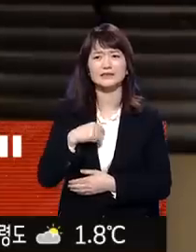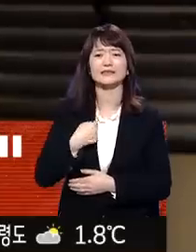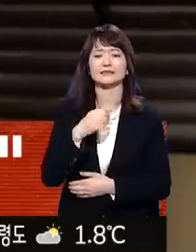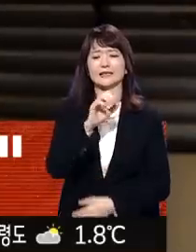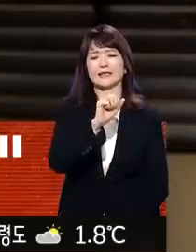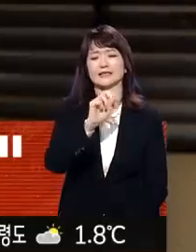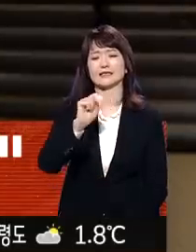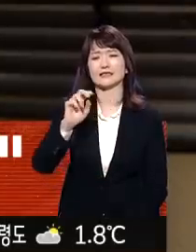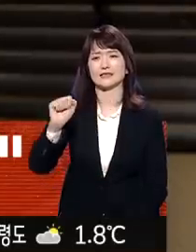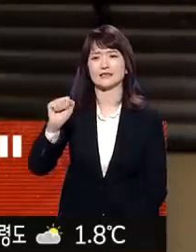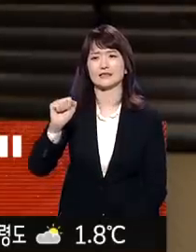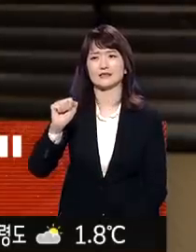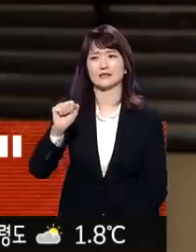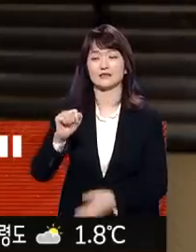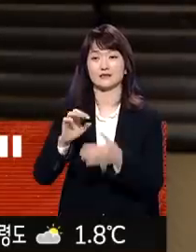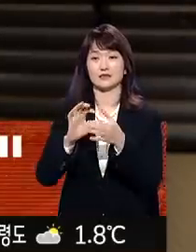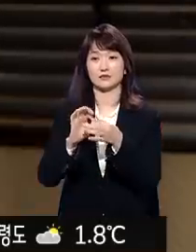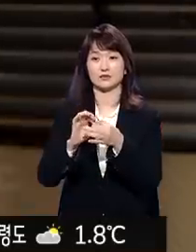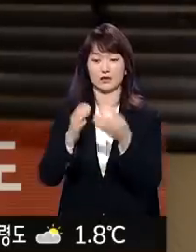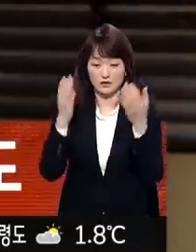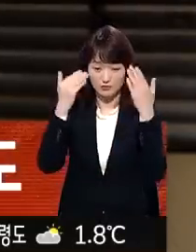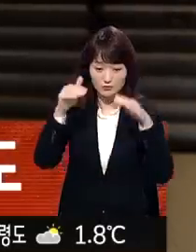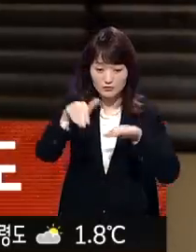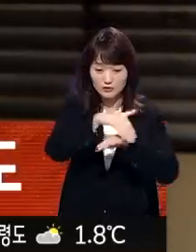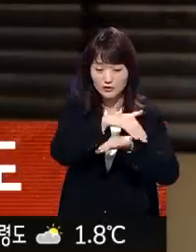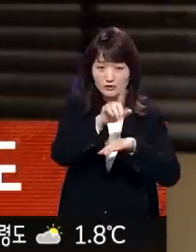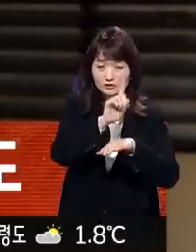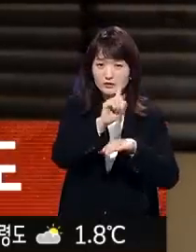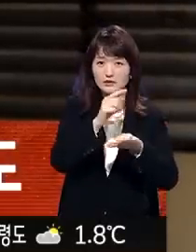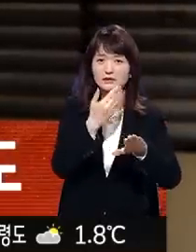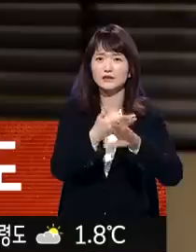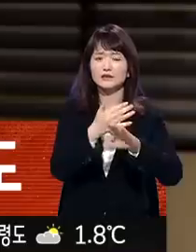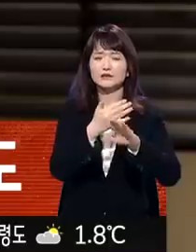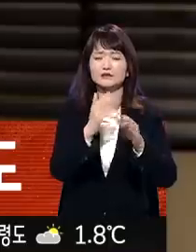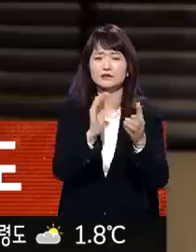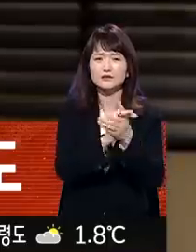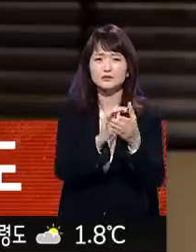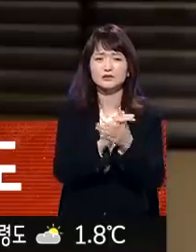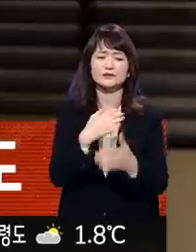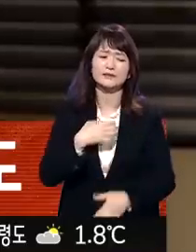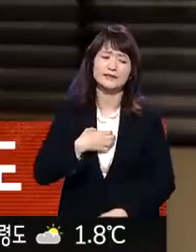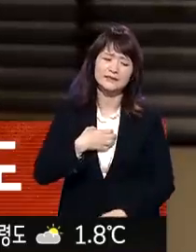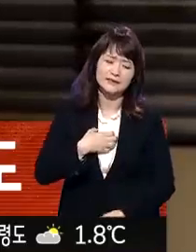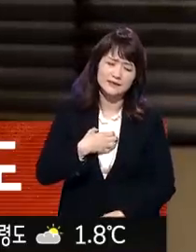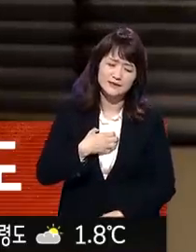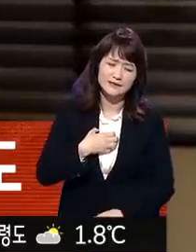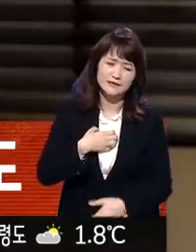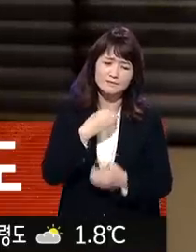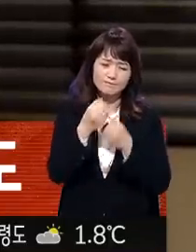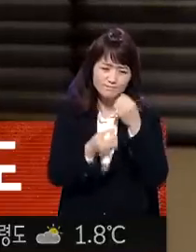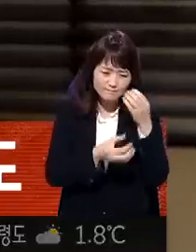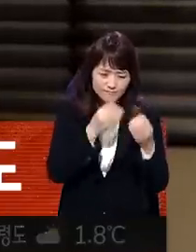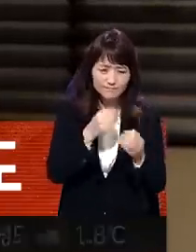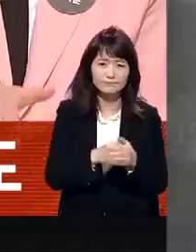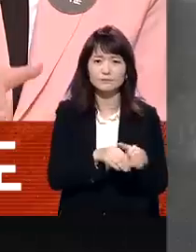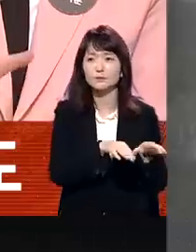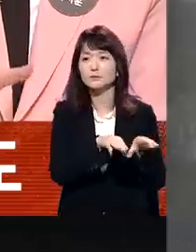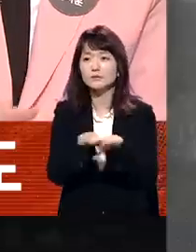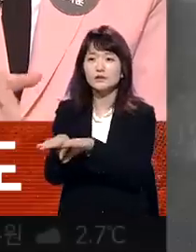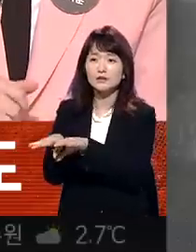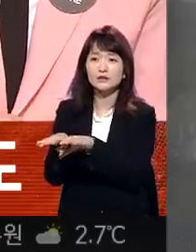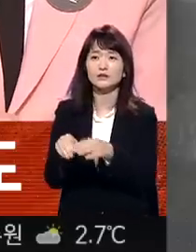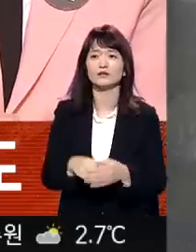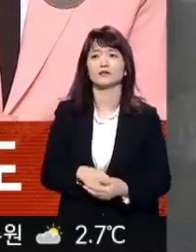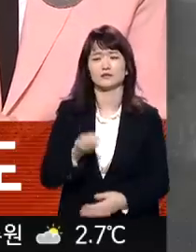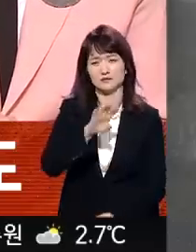통해서 학교에 다니지 않는 다른 친구한테 괴로움을 토로를 했다고 하는데 겨울 방학 때도 계속 이렇게 말도 안 되게